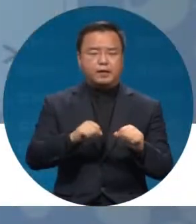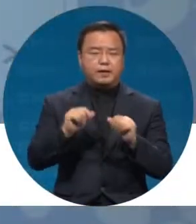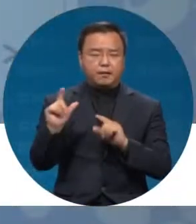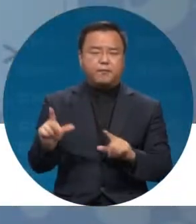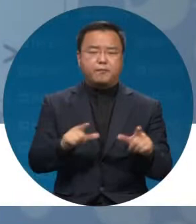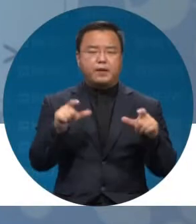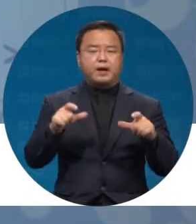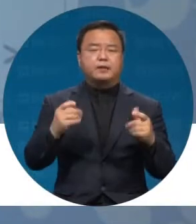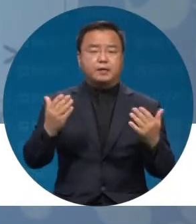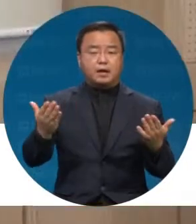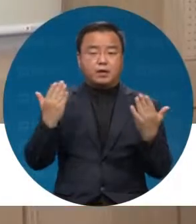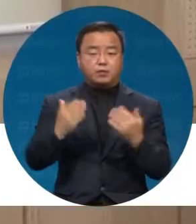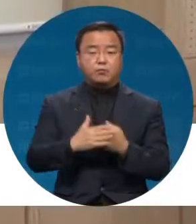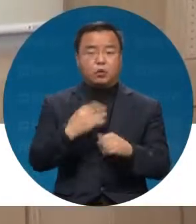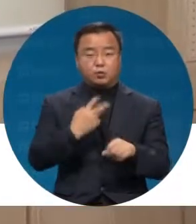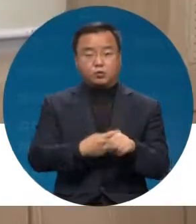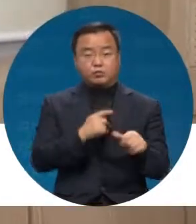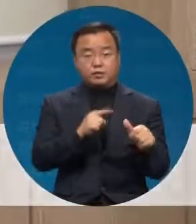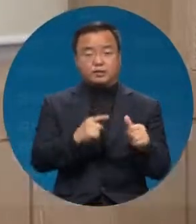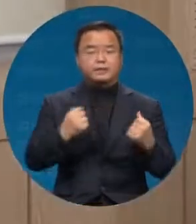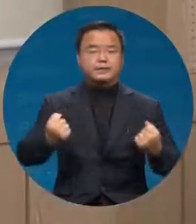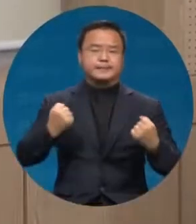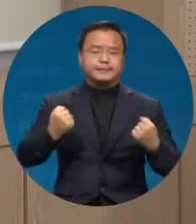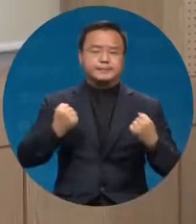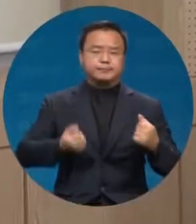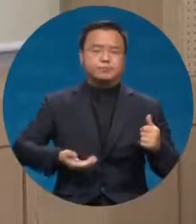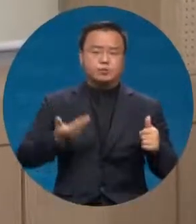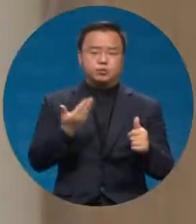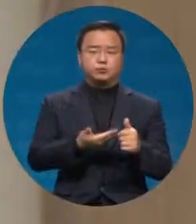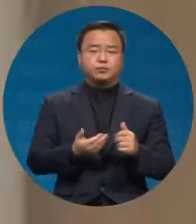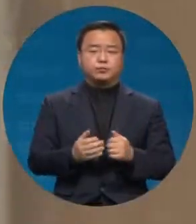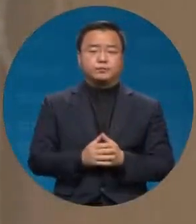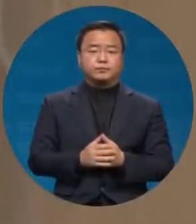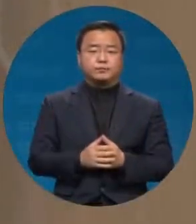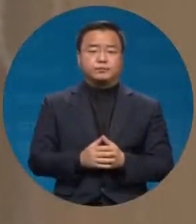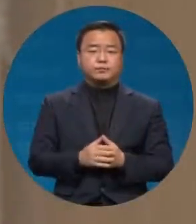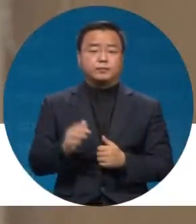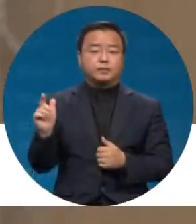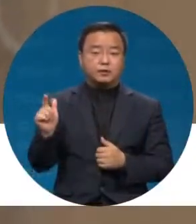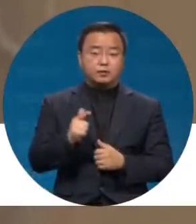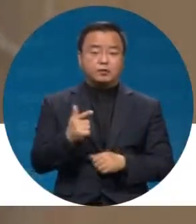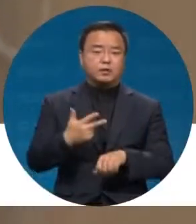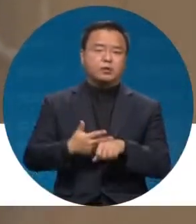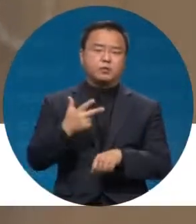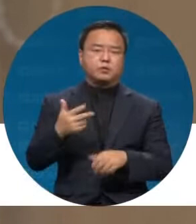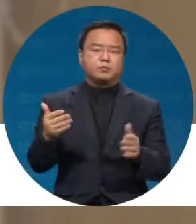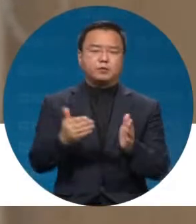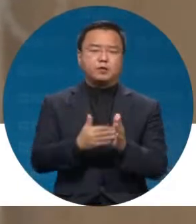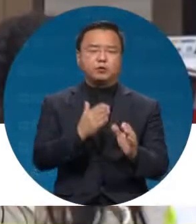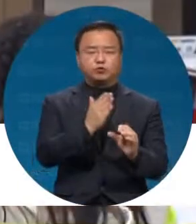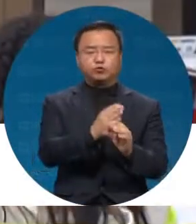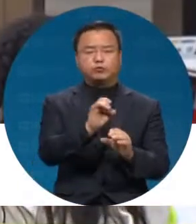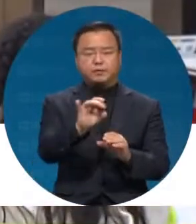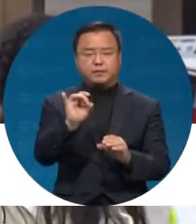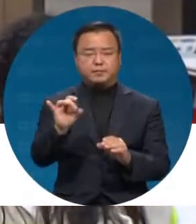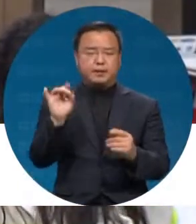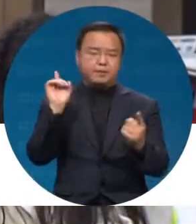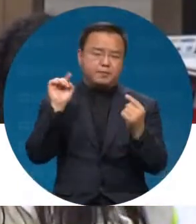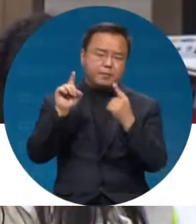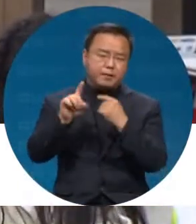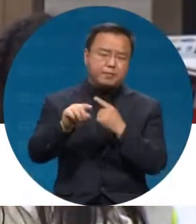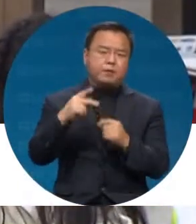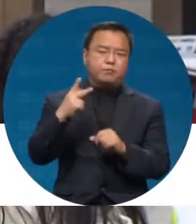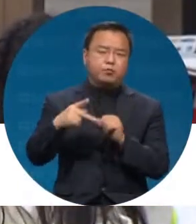학교는 2 4 들에게도 활력을 불어넣고 있습니다 전 7시까지 중간중간에 4일 프로그램